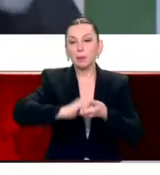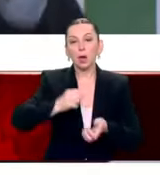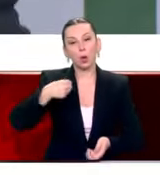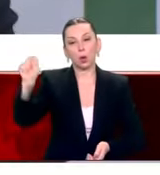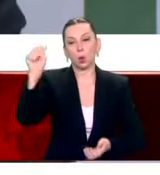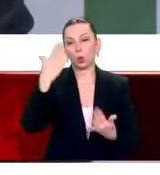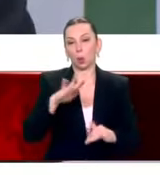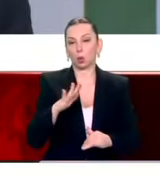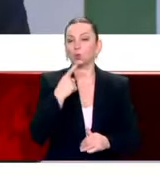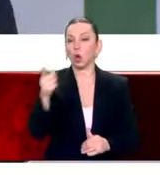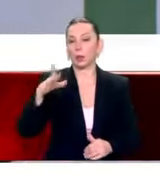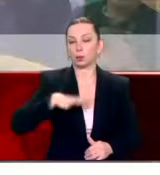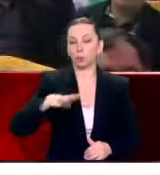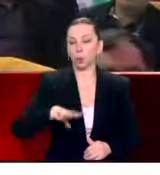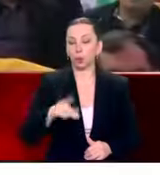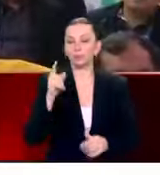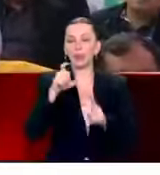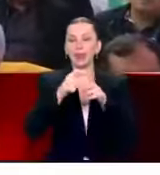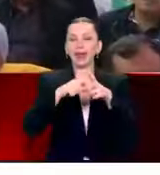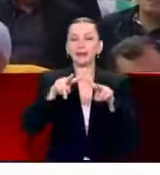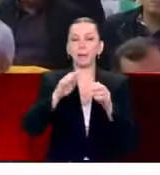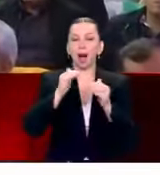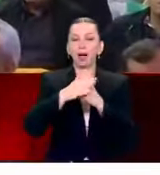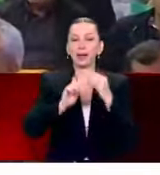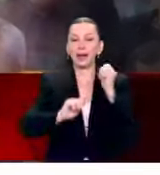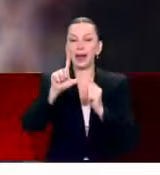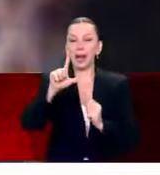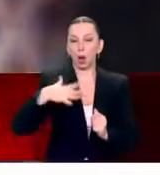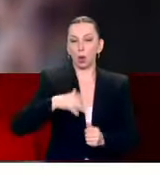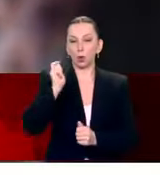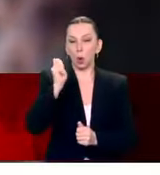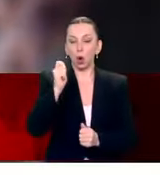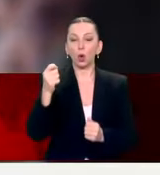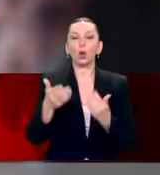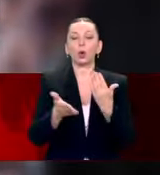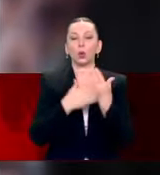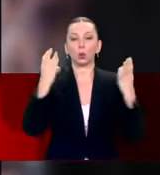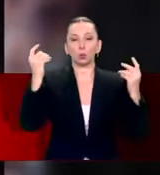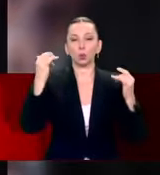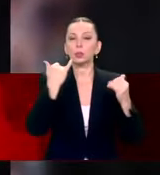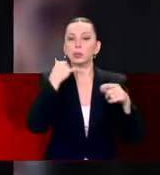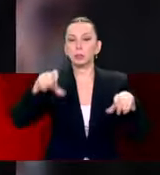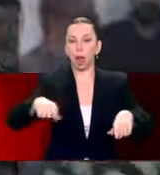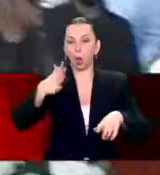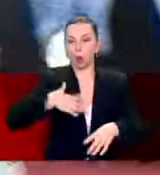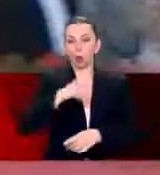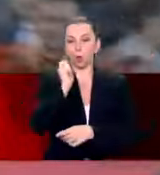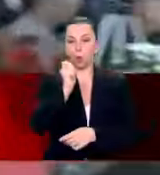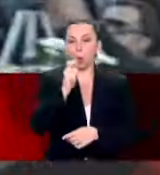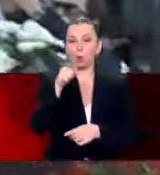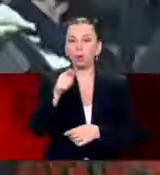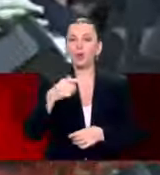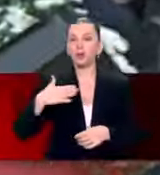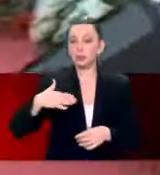birliği olmadığını buradan ilan ediyorum. DEM Parti Antalya İl Kongresi Kepez'de bir düğün salonunda yapıldı. Bakırhan kongre için salon